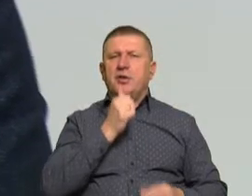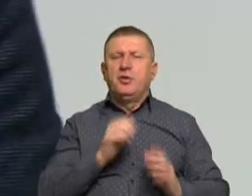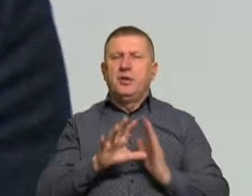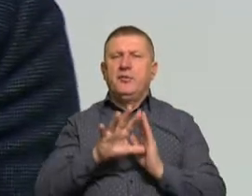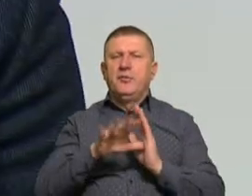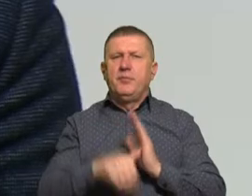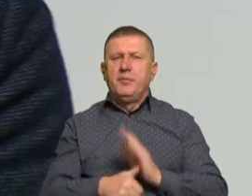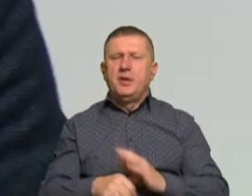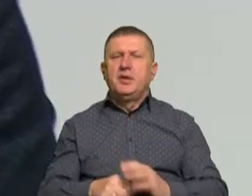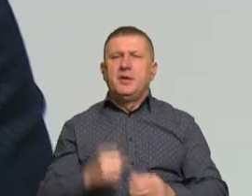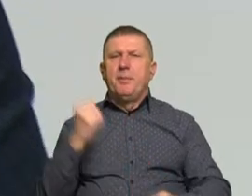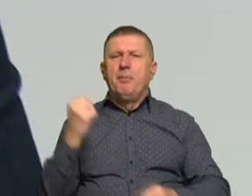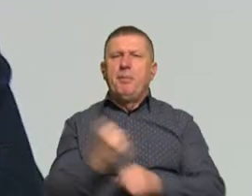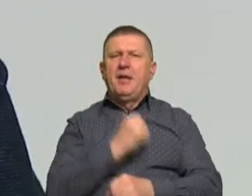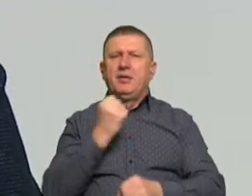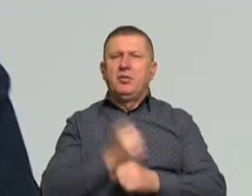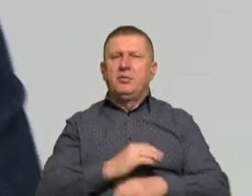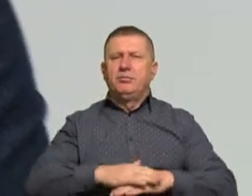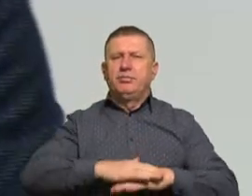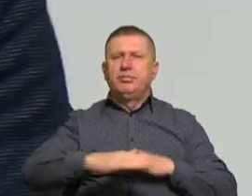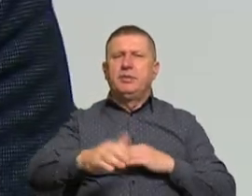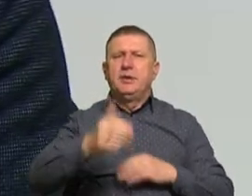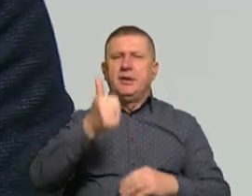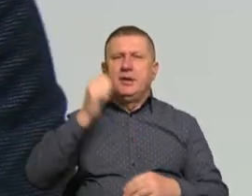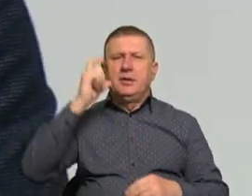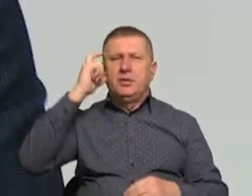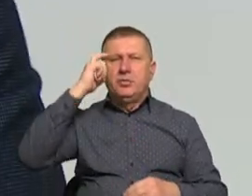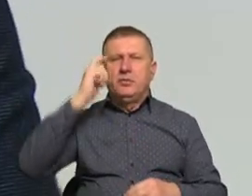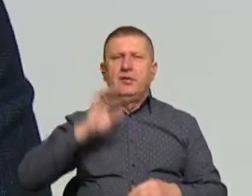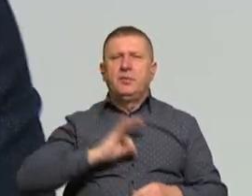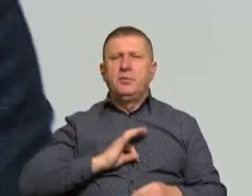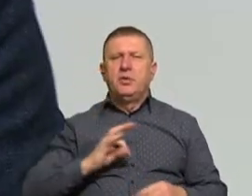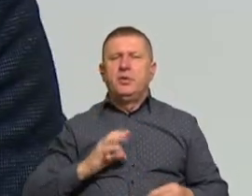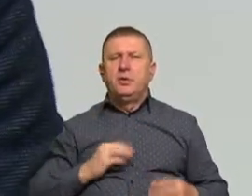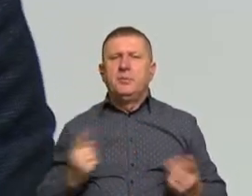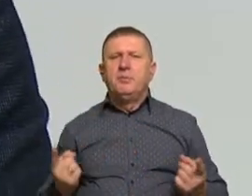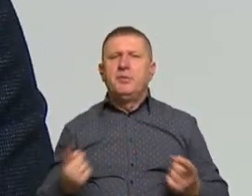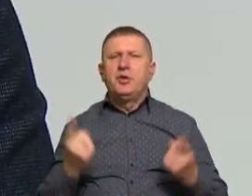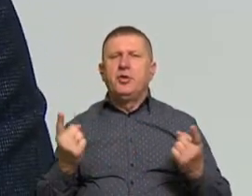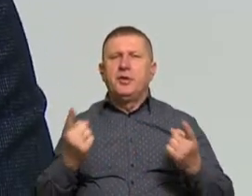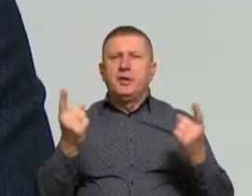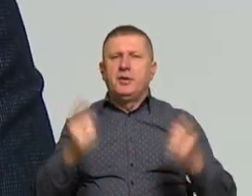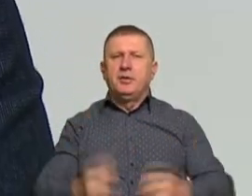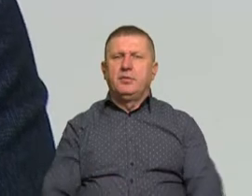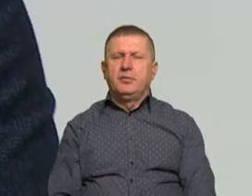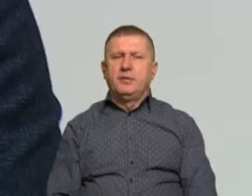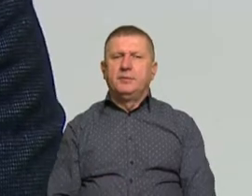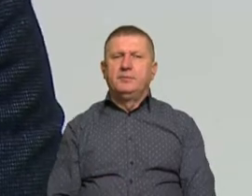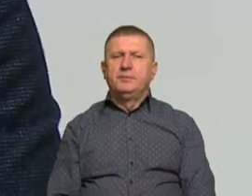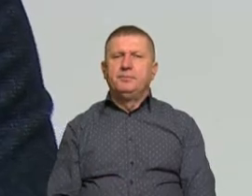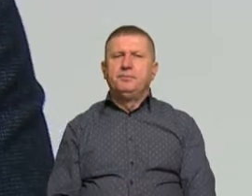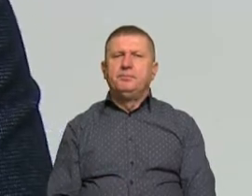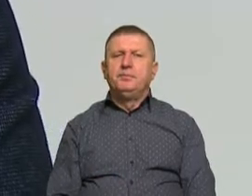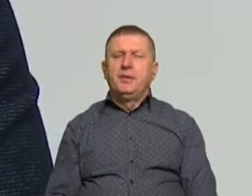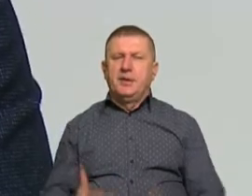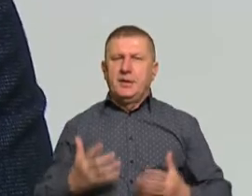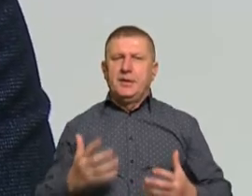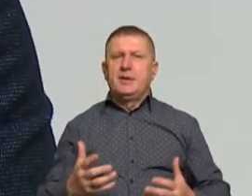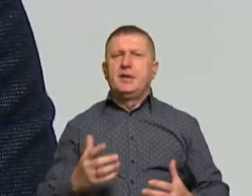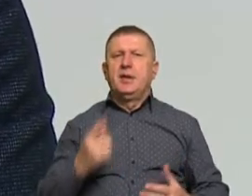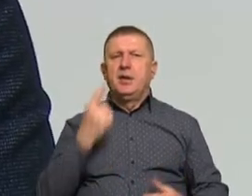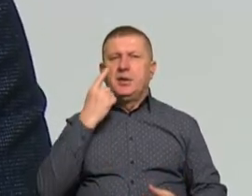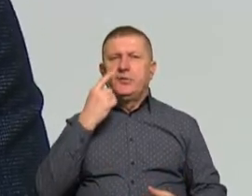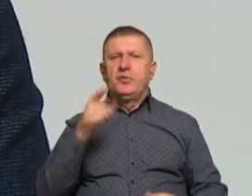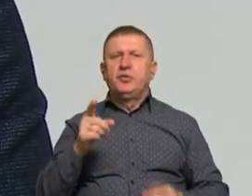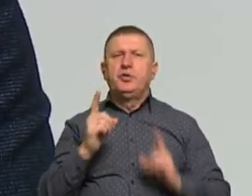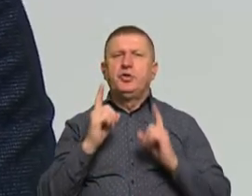jednocześnie odbetonowywanie miasta stanowi jeden z głównych moich priorytetów dla Bielska-Białej. Tutaj chciałbym zwrócić uwagę